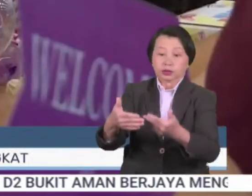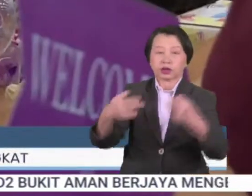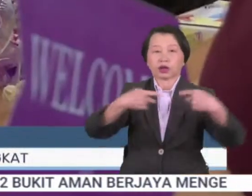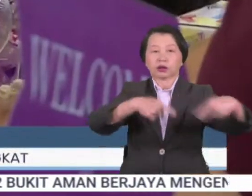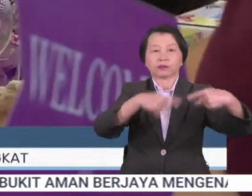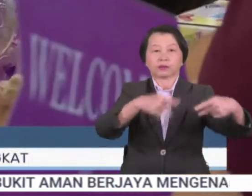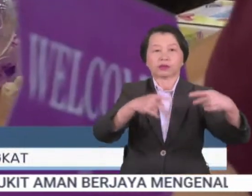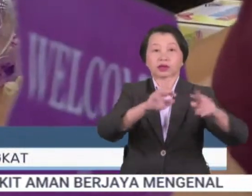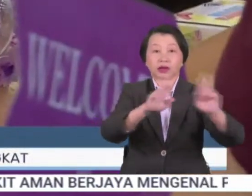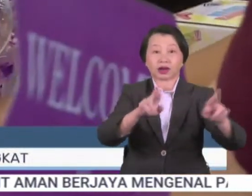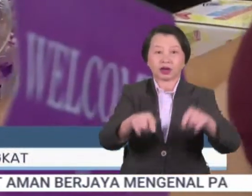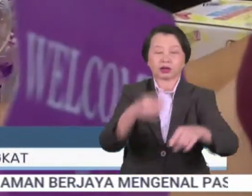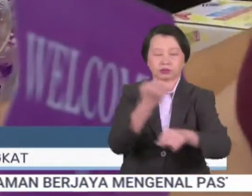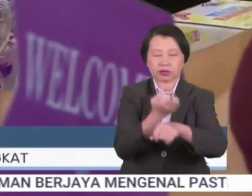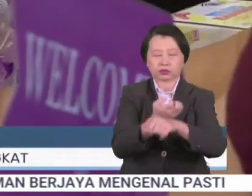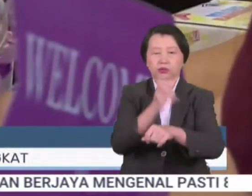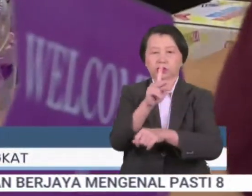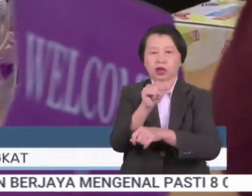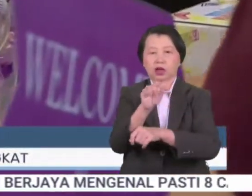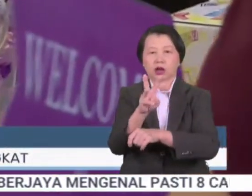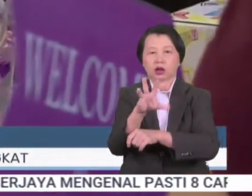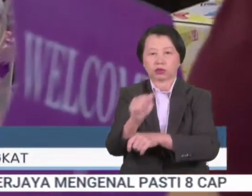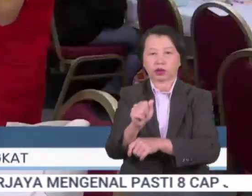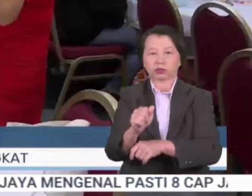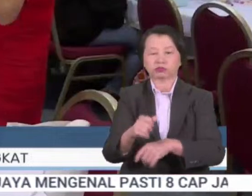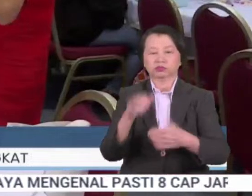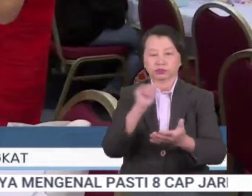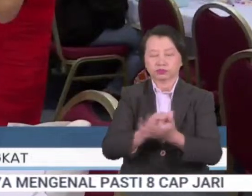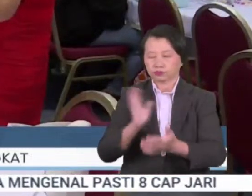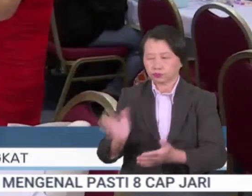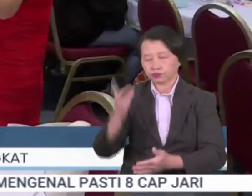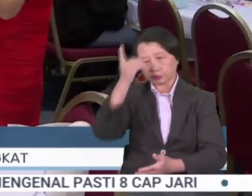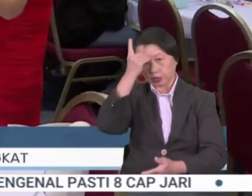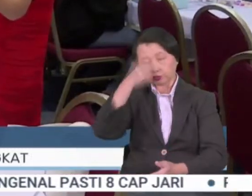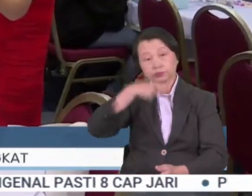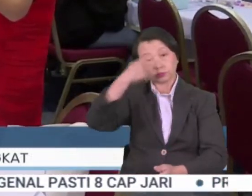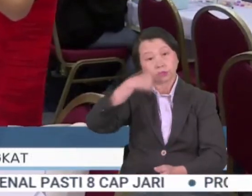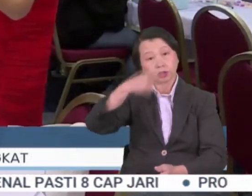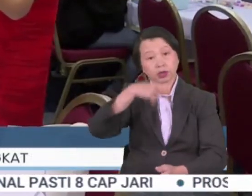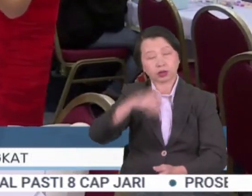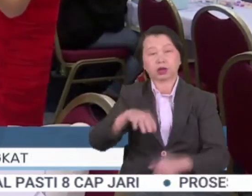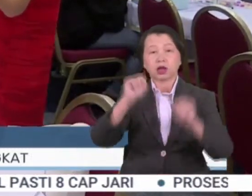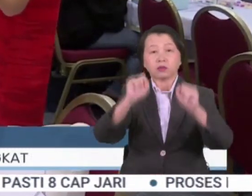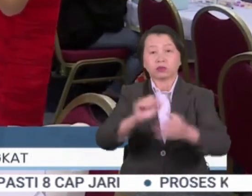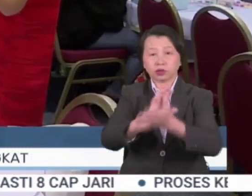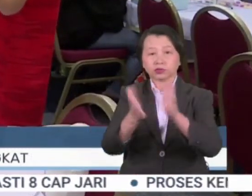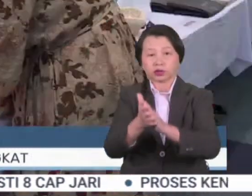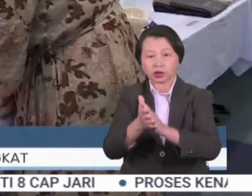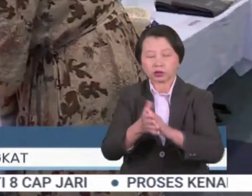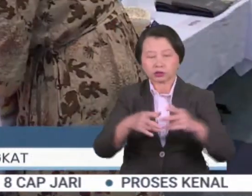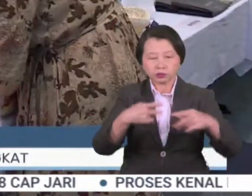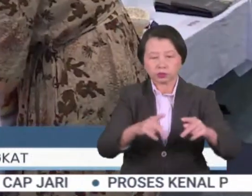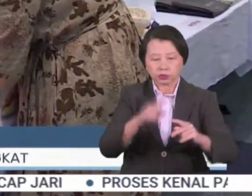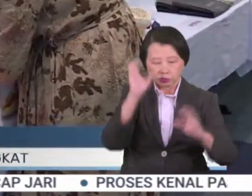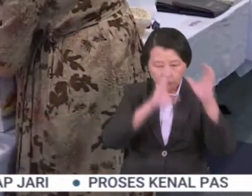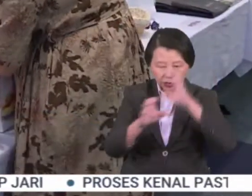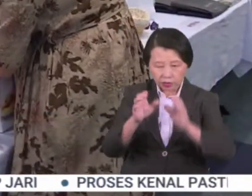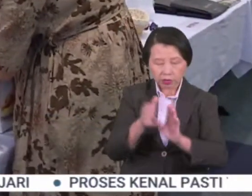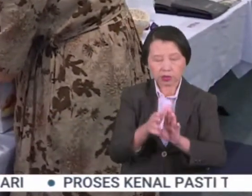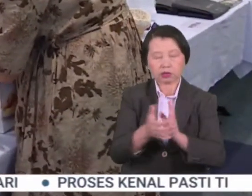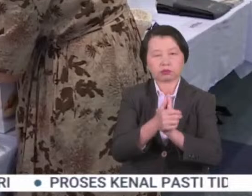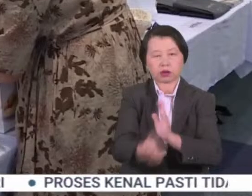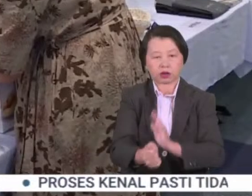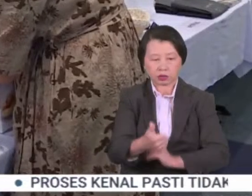Pasaraya moyan SKU batu kawah semalam mengenai festival tersebut Datuk Rose berkata ia boleh menjadi platform cungkil bakat